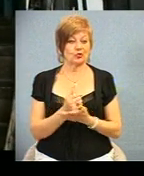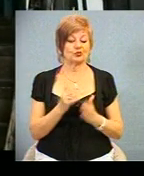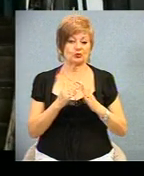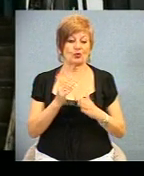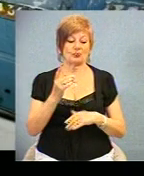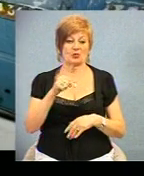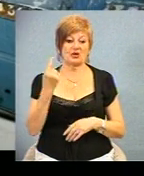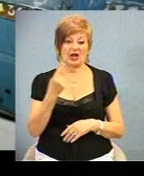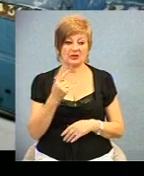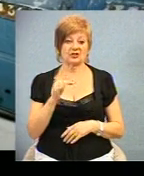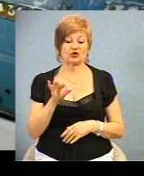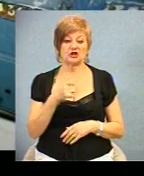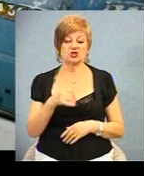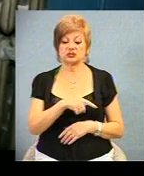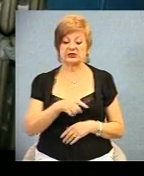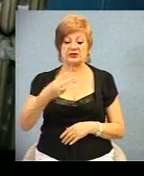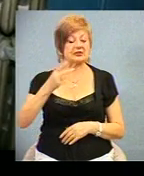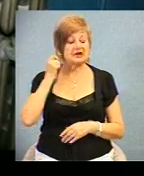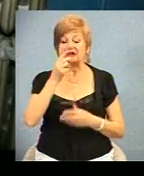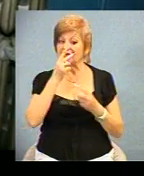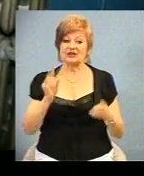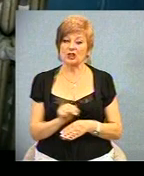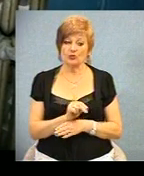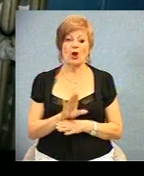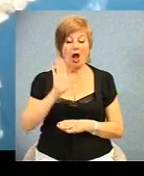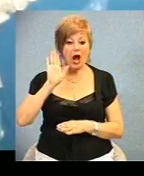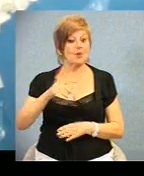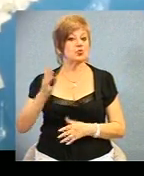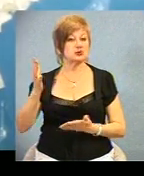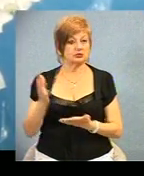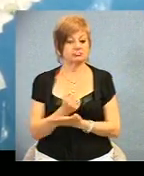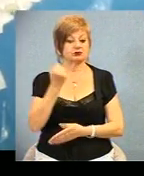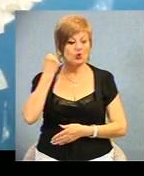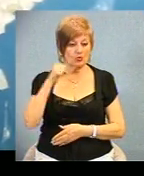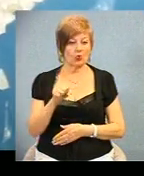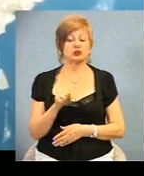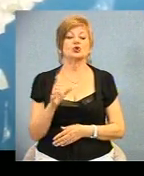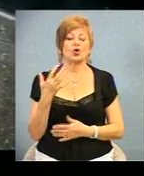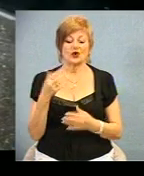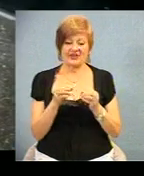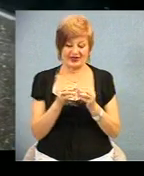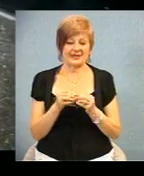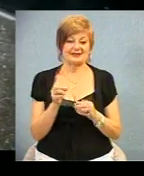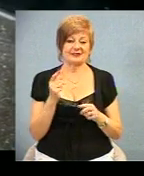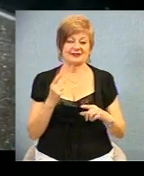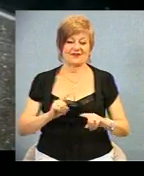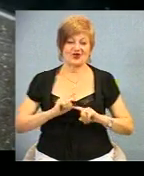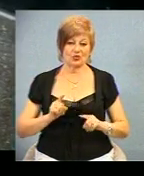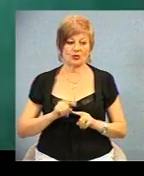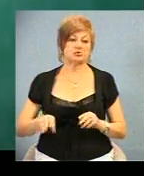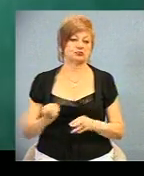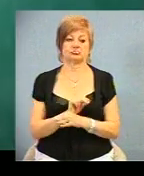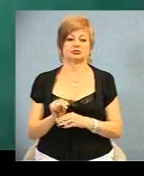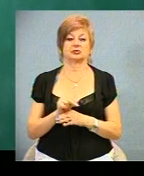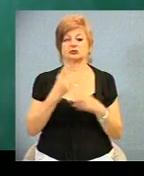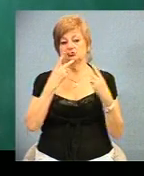вулиці Фортечній, не бачив ремонту 30 років. Та після тріумфальної перемоги його і всю десятку фіналістів внесли до списків на першочерговий ремонт.